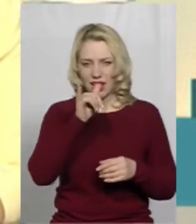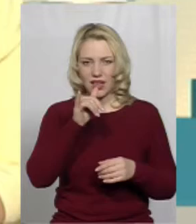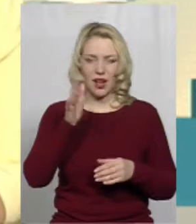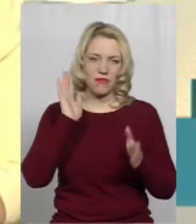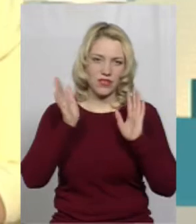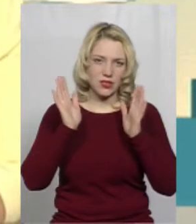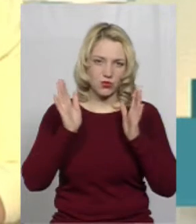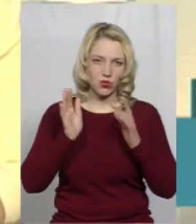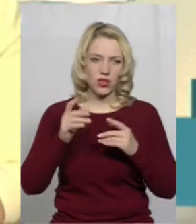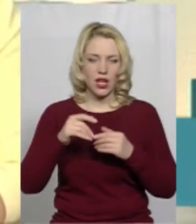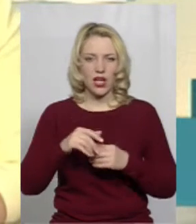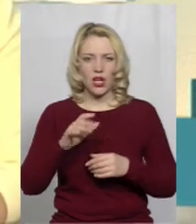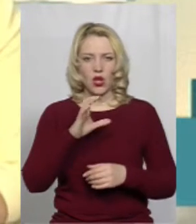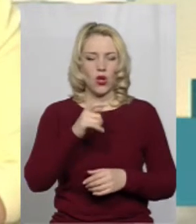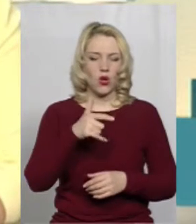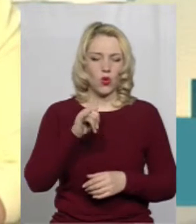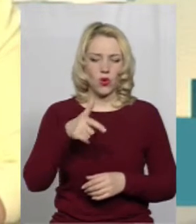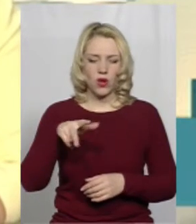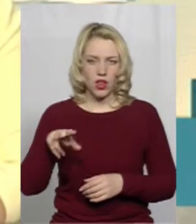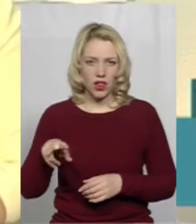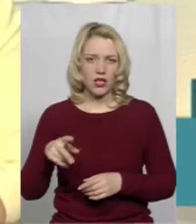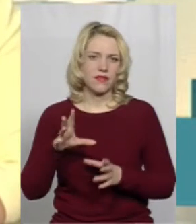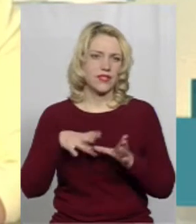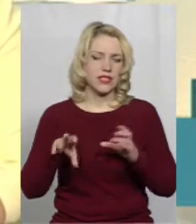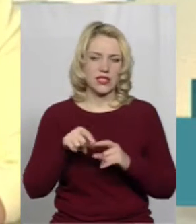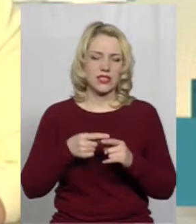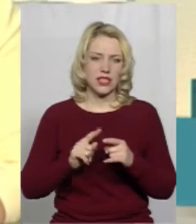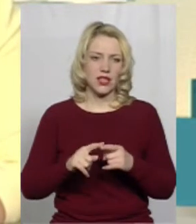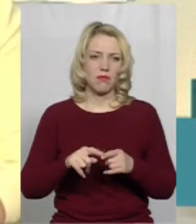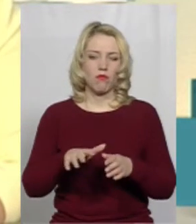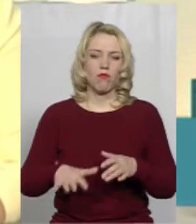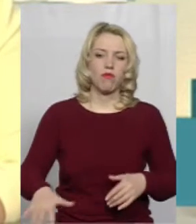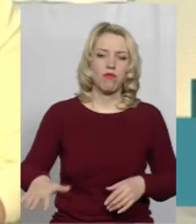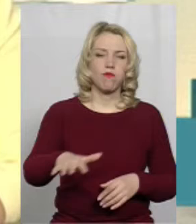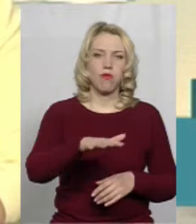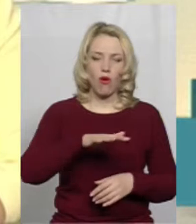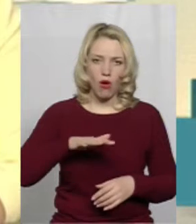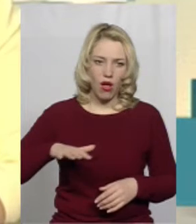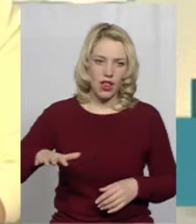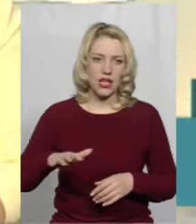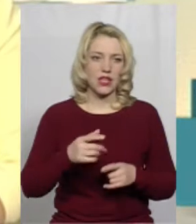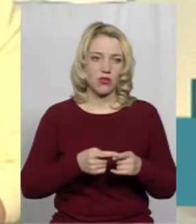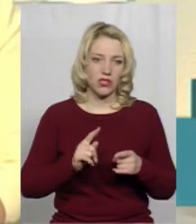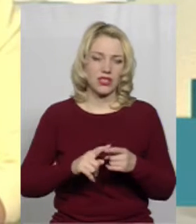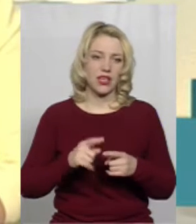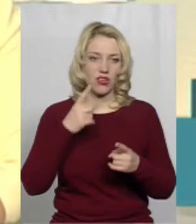фейсбуки, гугли і все, що завгодно. Саме це поле, я би сказала,